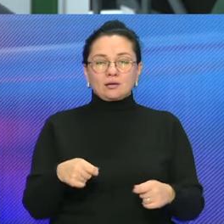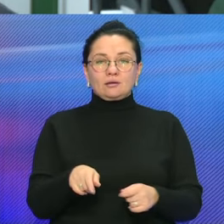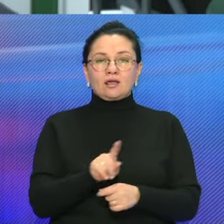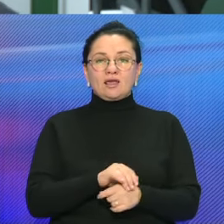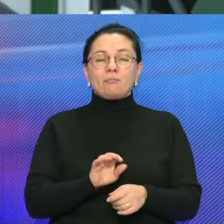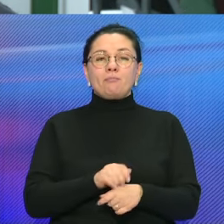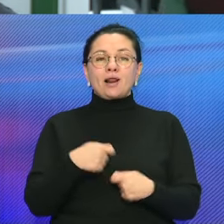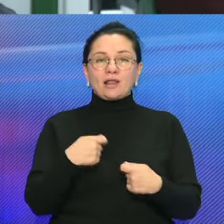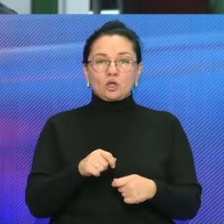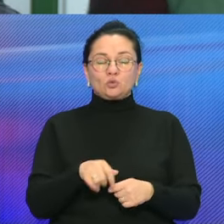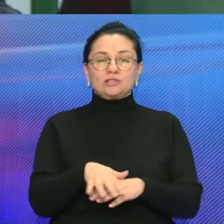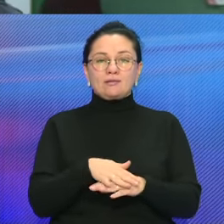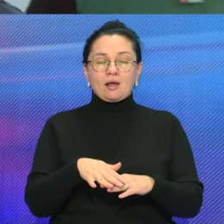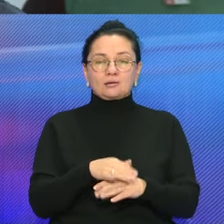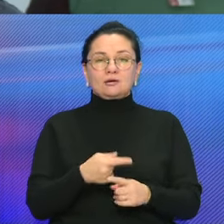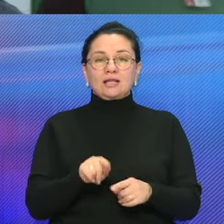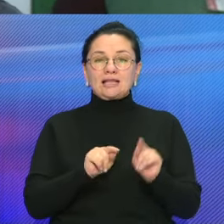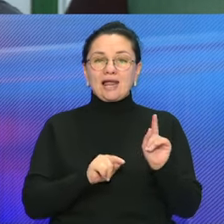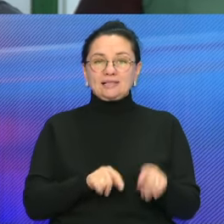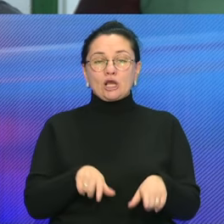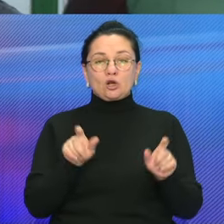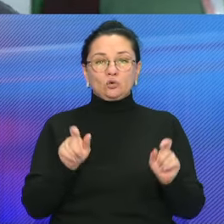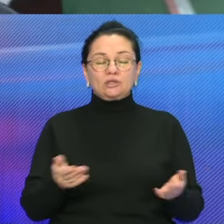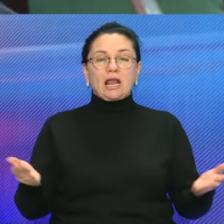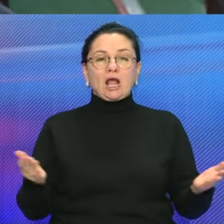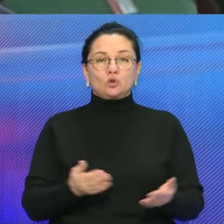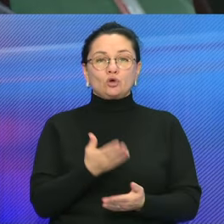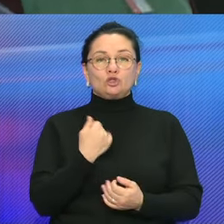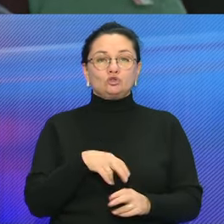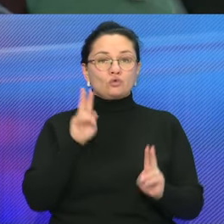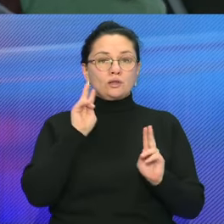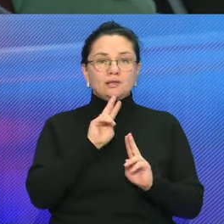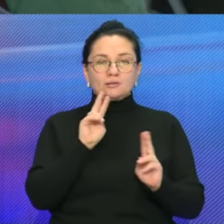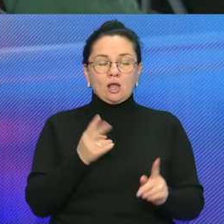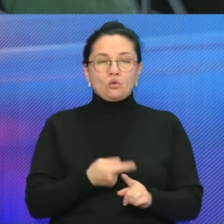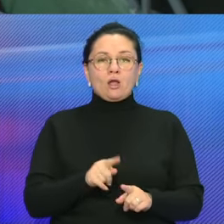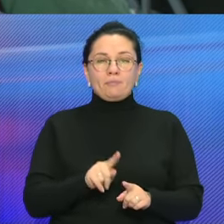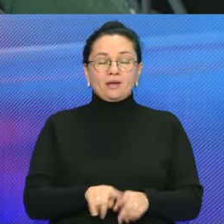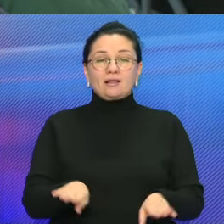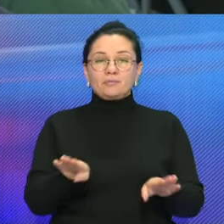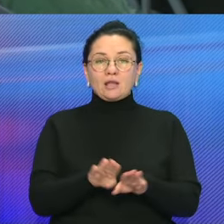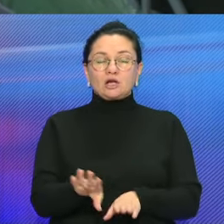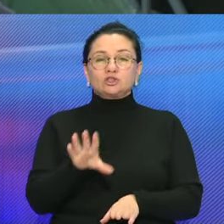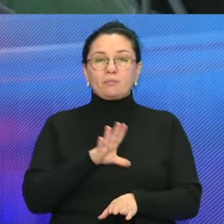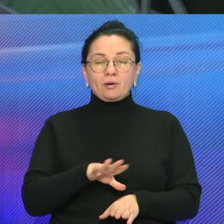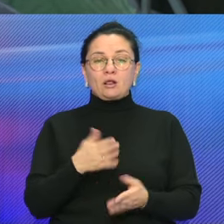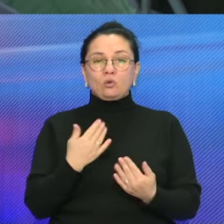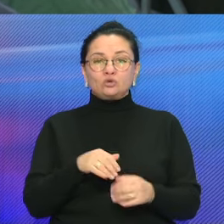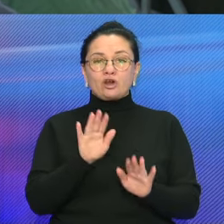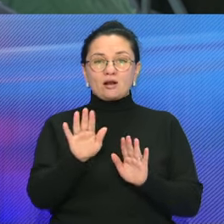рынке для тех граждан, которые еще об этом не знают. Также были размещены